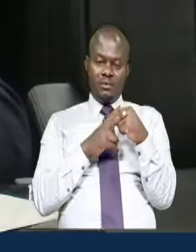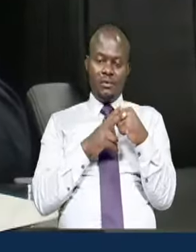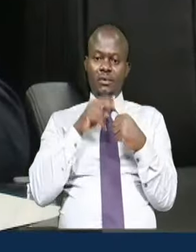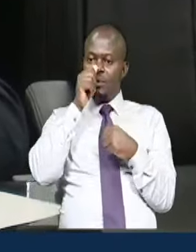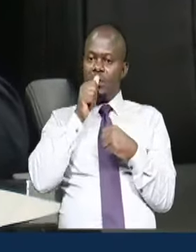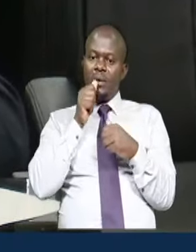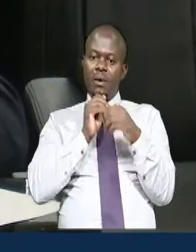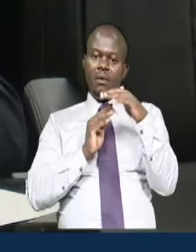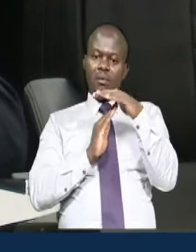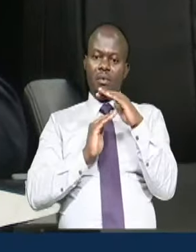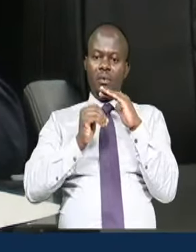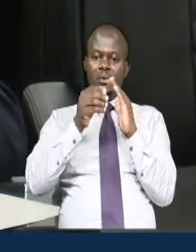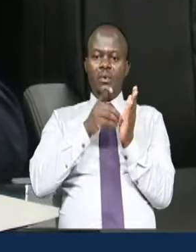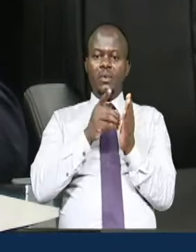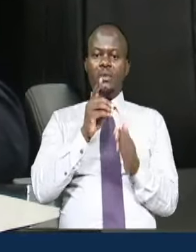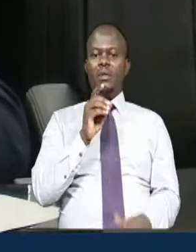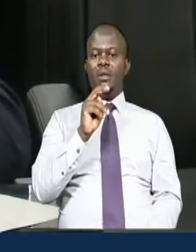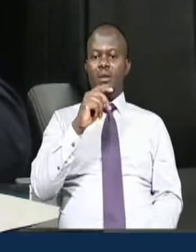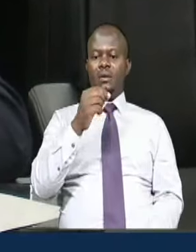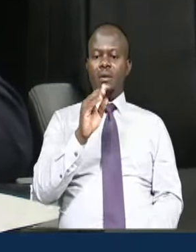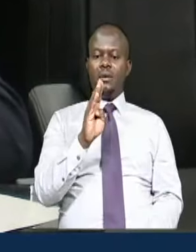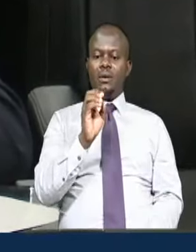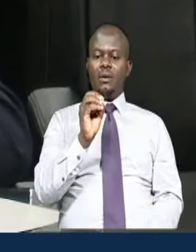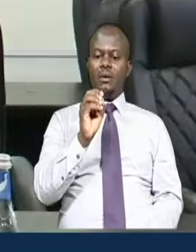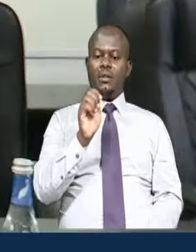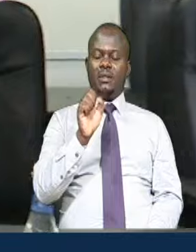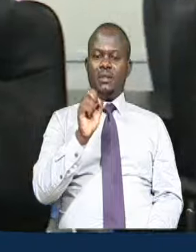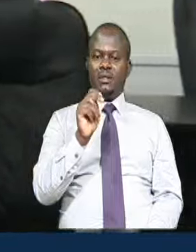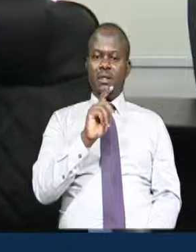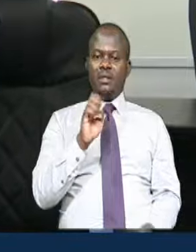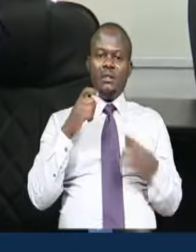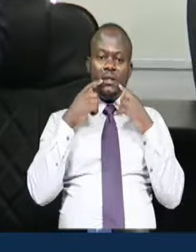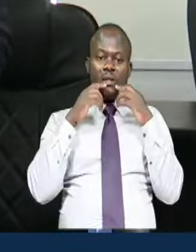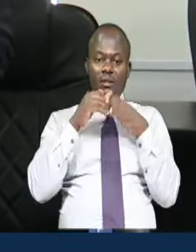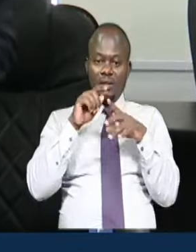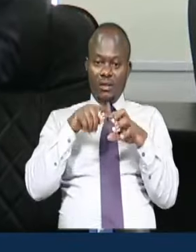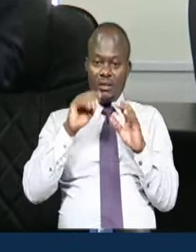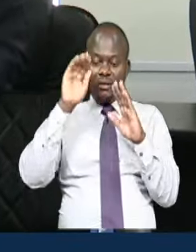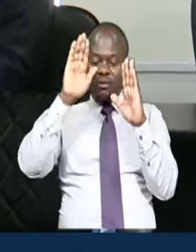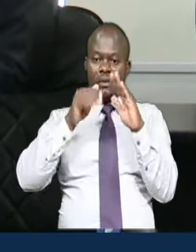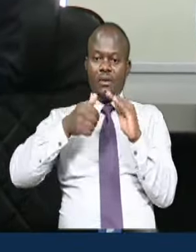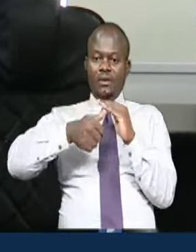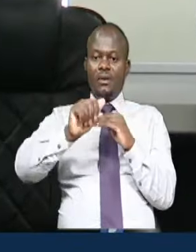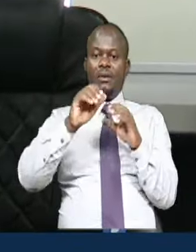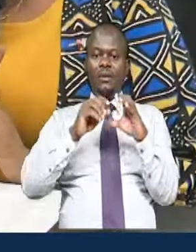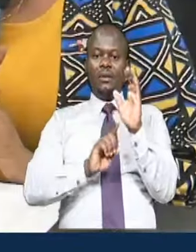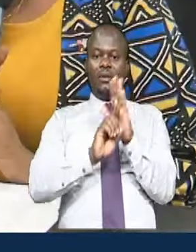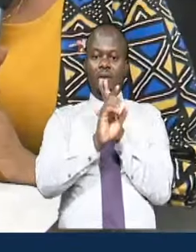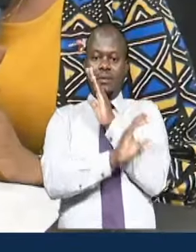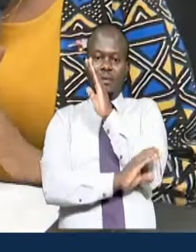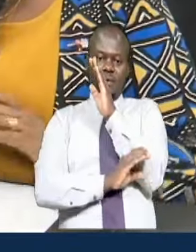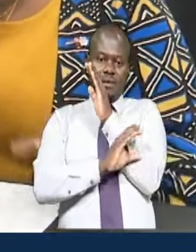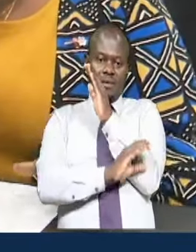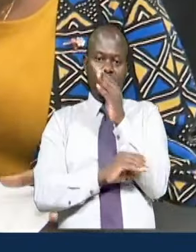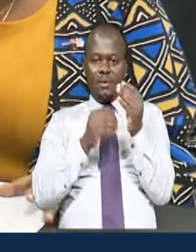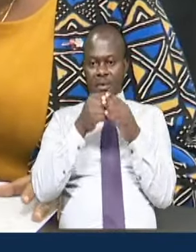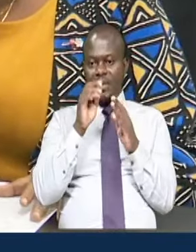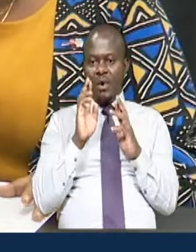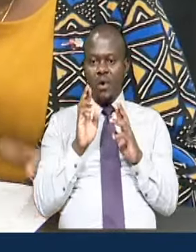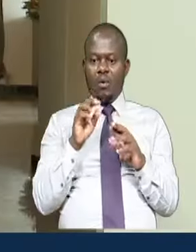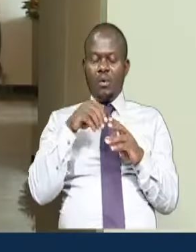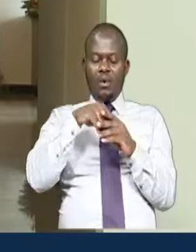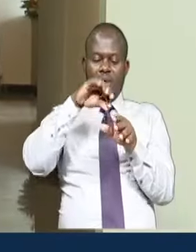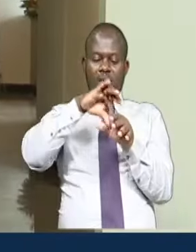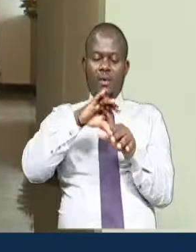Umunyamabanga mukuru w'iri shyaka Dr. Ngabitsinze Jean Chrysostome avuga ko ashingiye ku ruhare rw'iri shyaka mu iterambere ry'igihugu bibaha icyizere muri aya